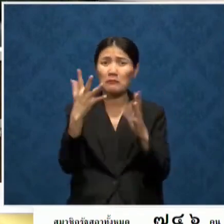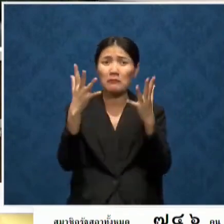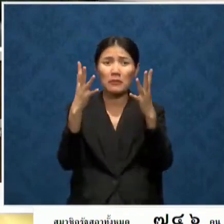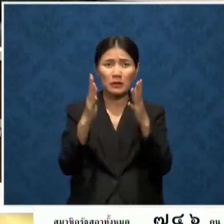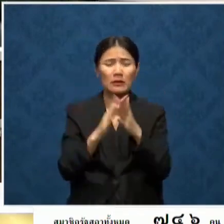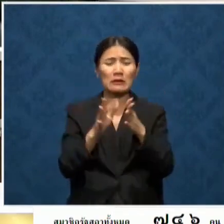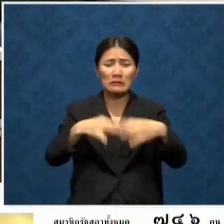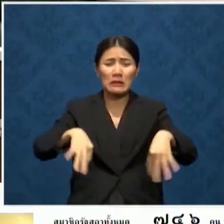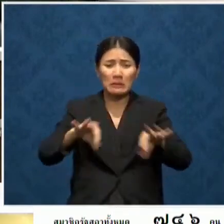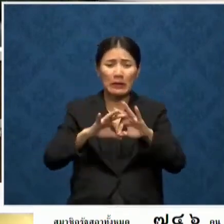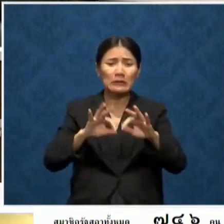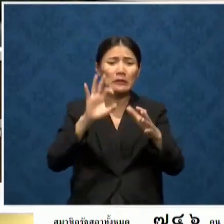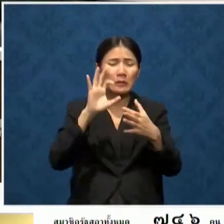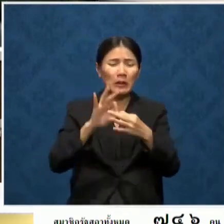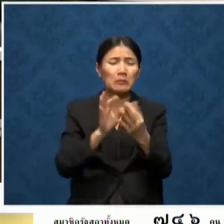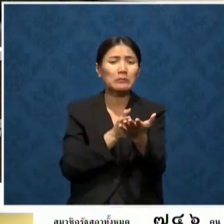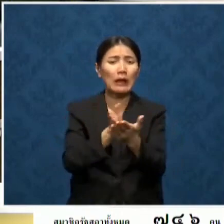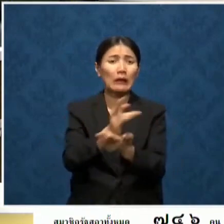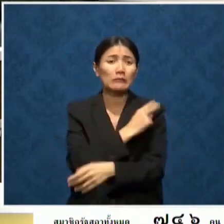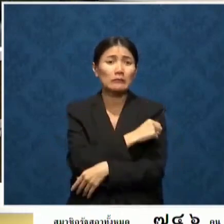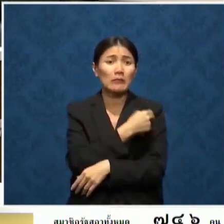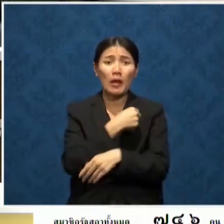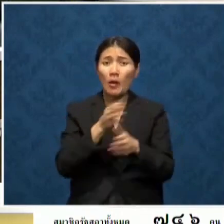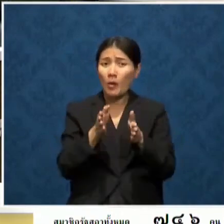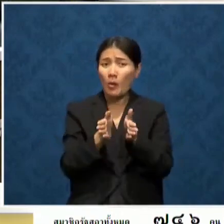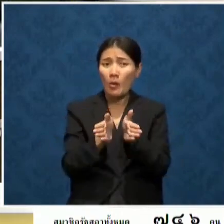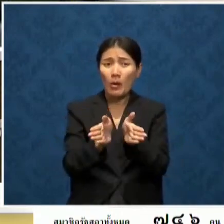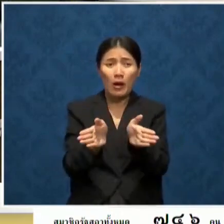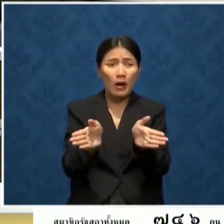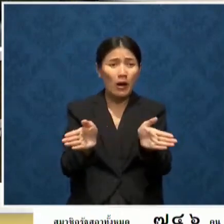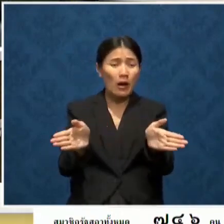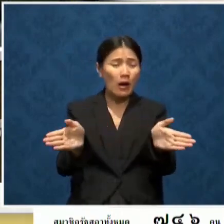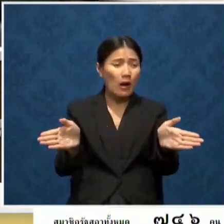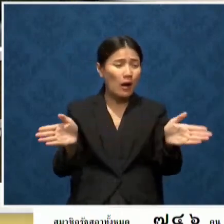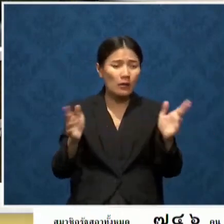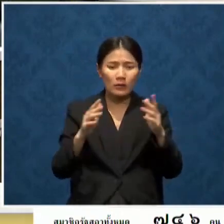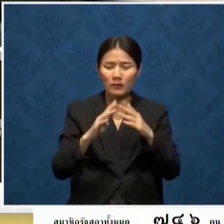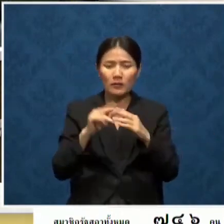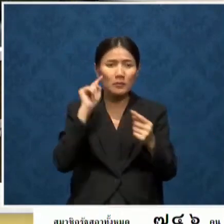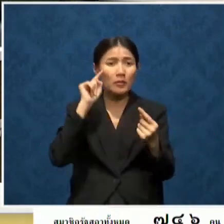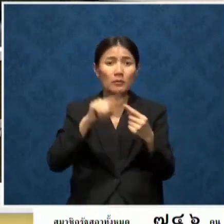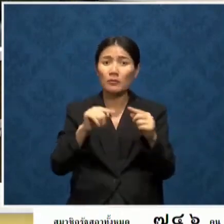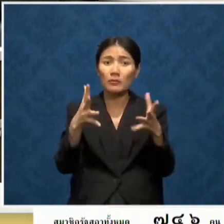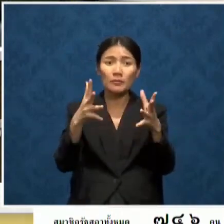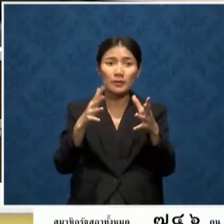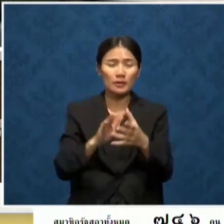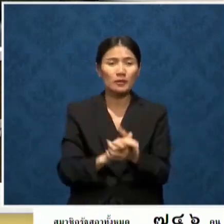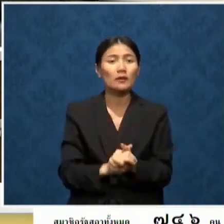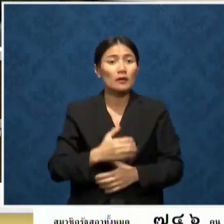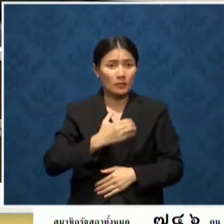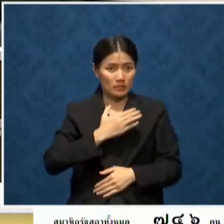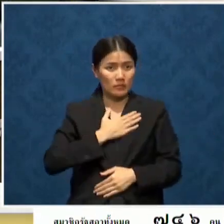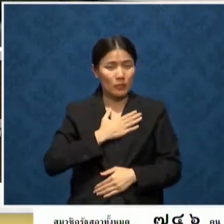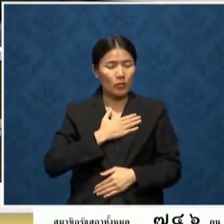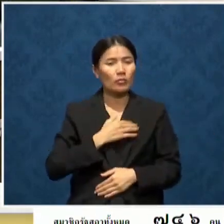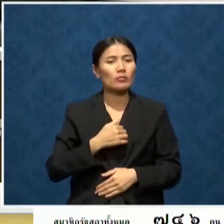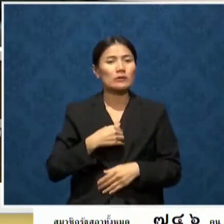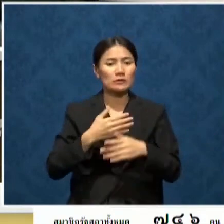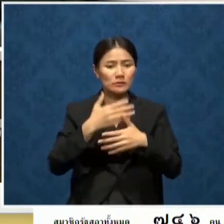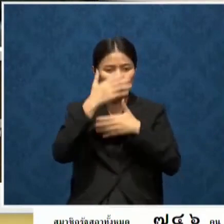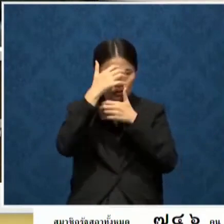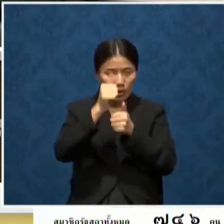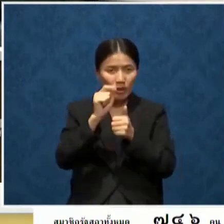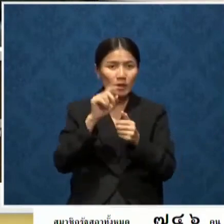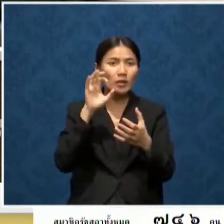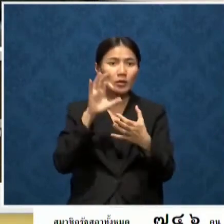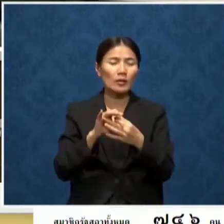ที่ทั้งกว้างกลวงไม่ชัดเจนไม่มเปาหมายครับส่งทผมใหควสำคัญมากคอการแ้ไขระบบสาธนาสุขรถพ